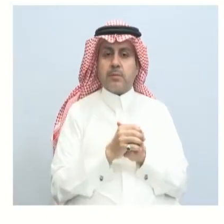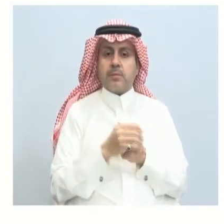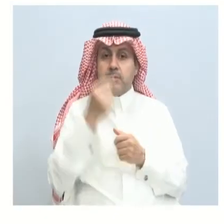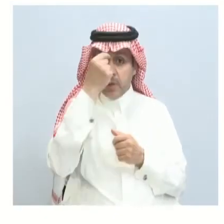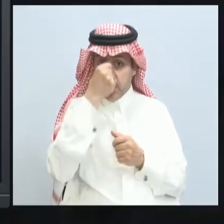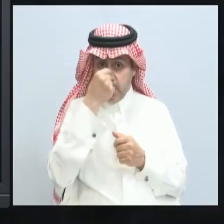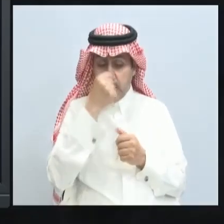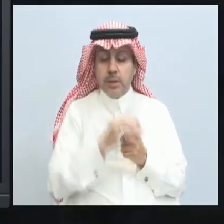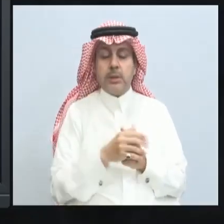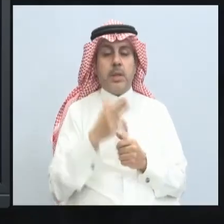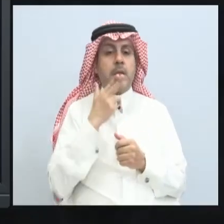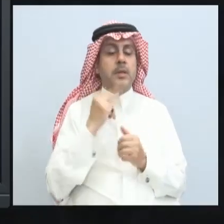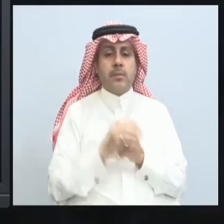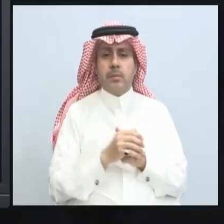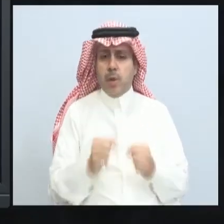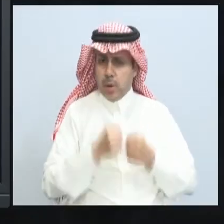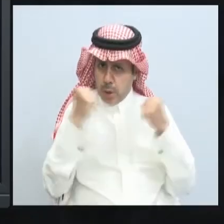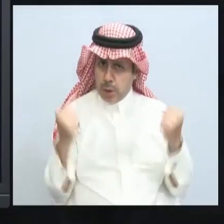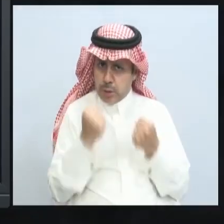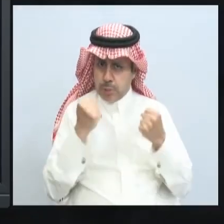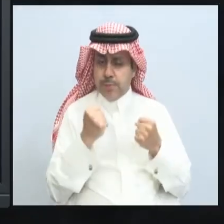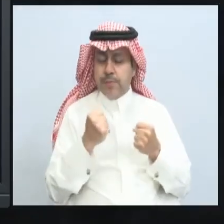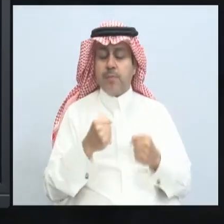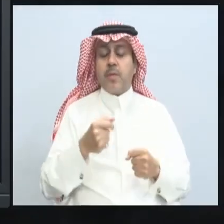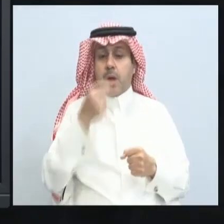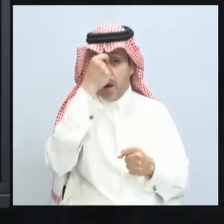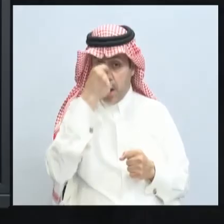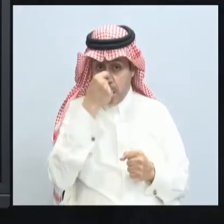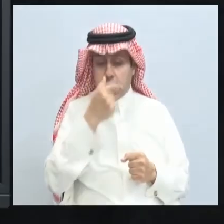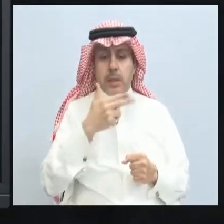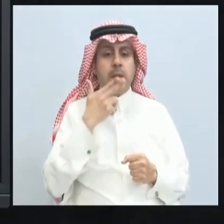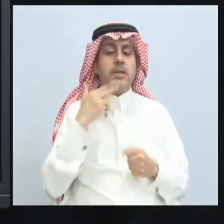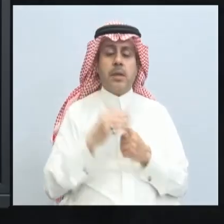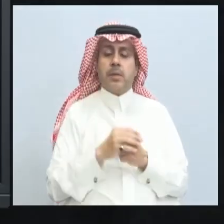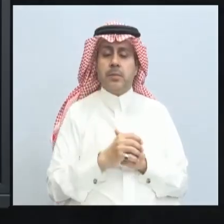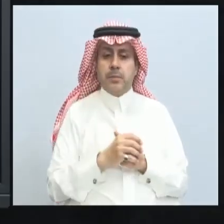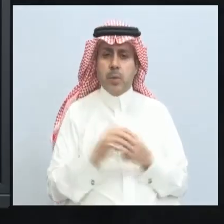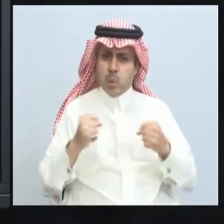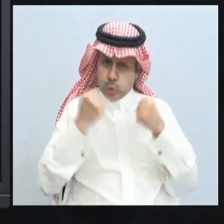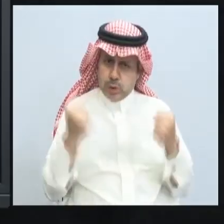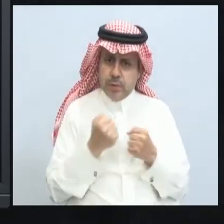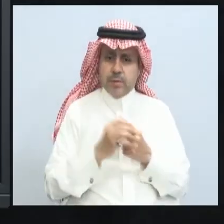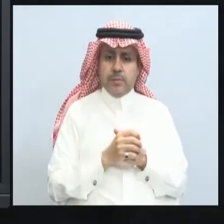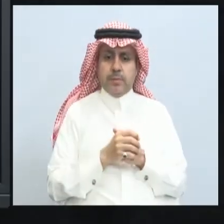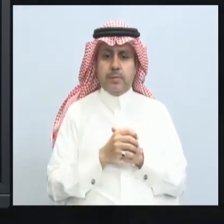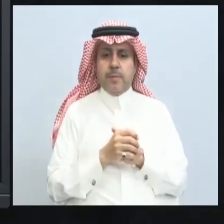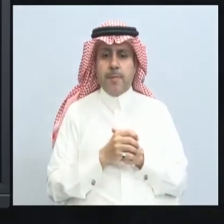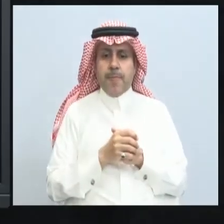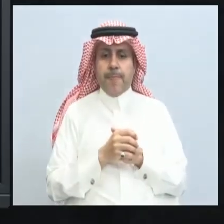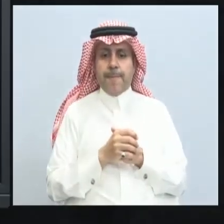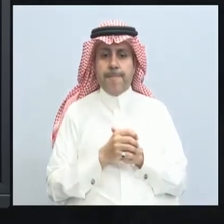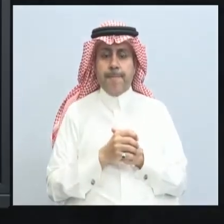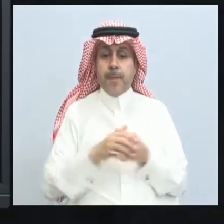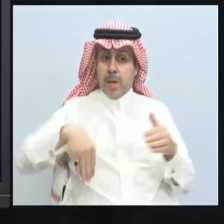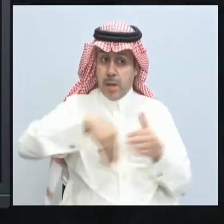الحسنه ان اكون حريصا على ان اتصف ب هذه الاخلاق وان اجاهد نفسي على ذلك حينما نلعب